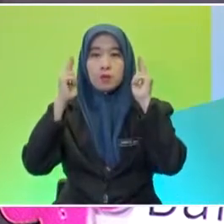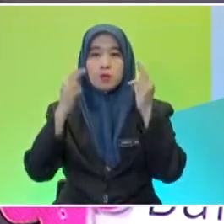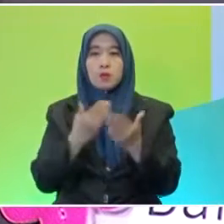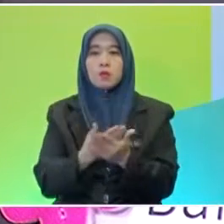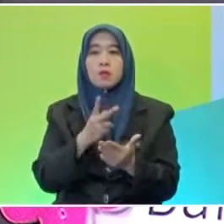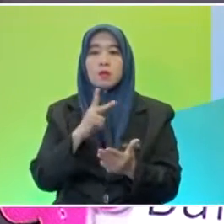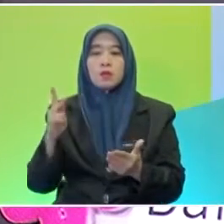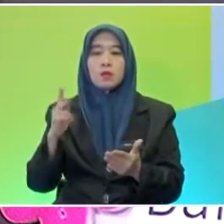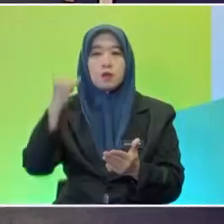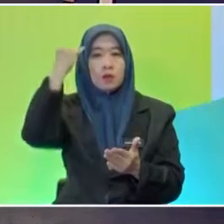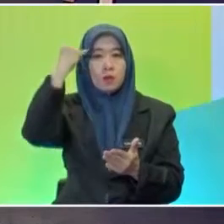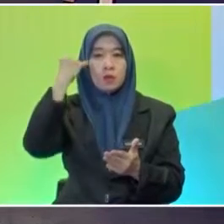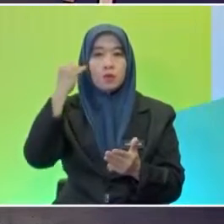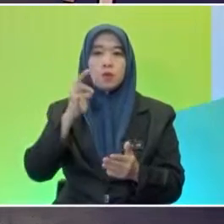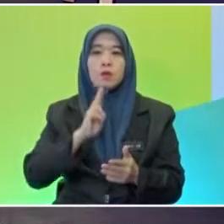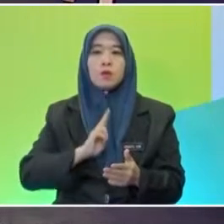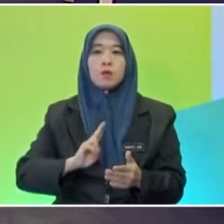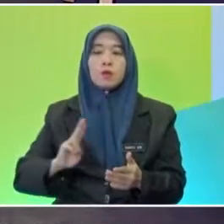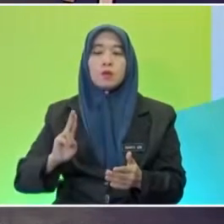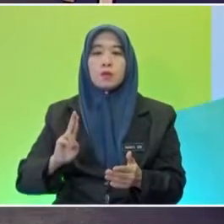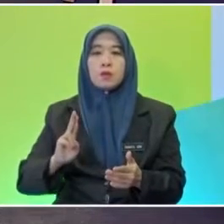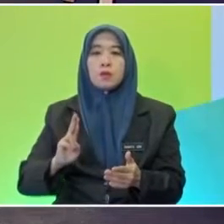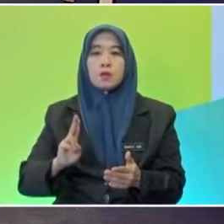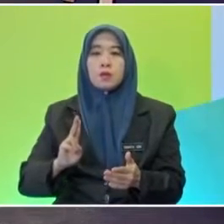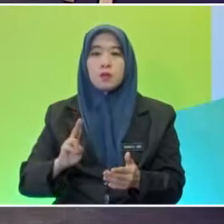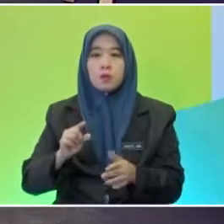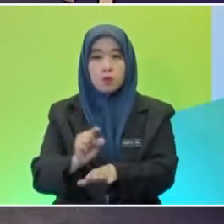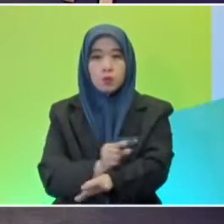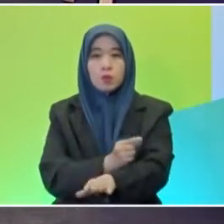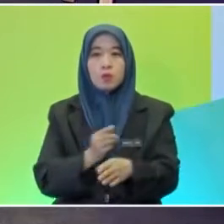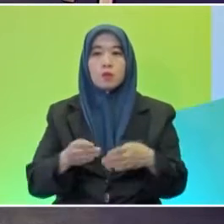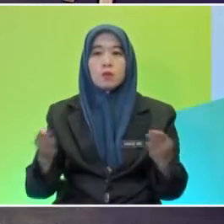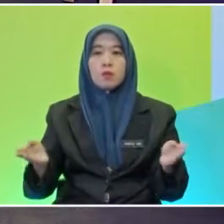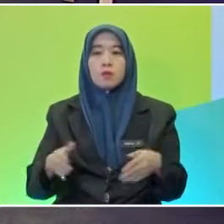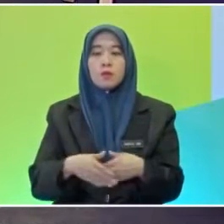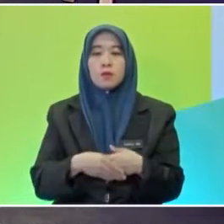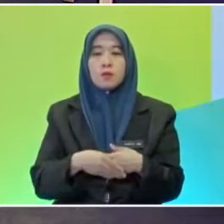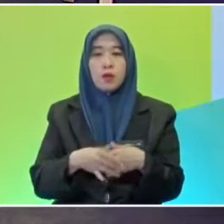dan apa pula peranan bahasa Melayu sebagai bahasa pendidikan pada masa kini